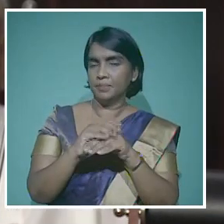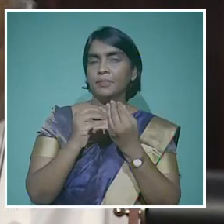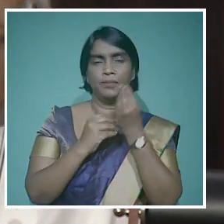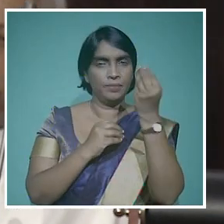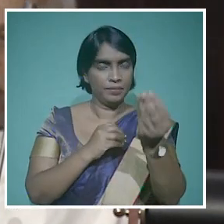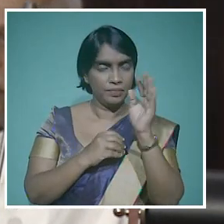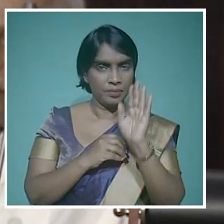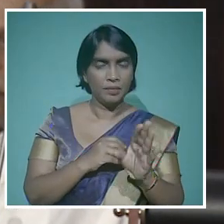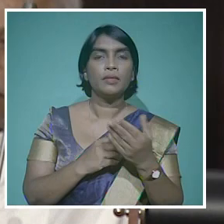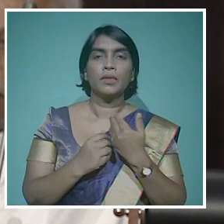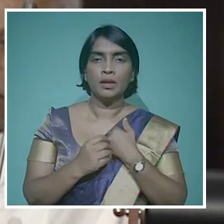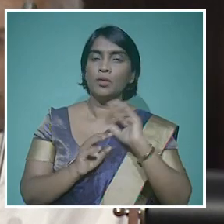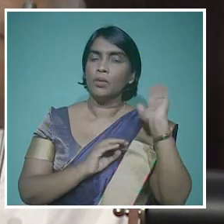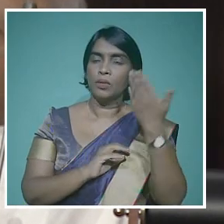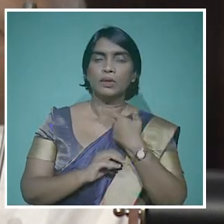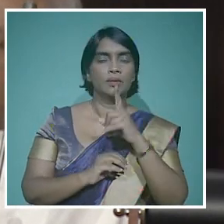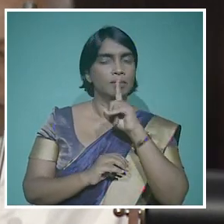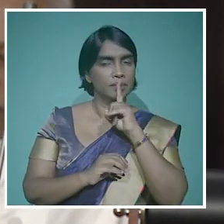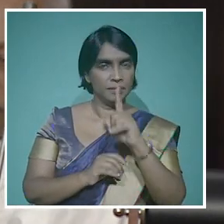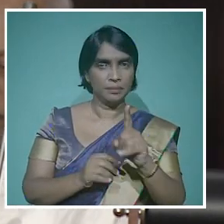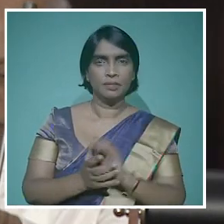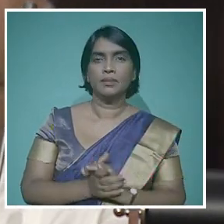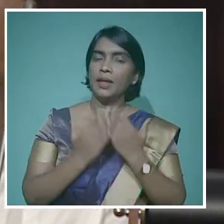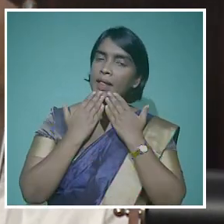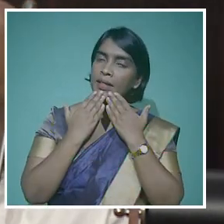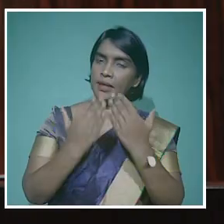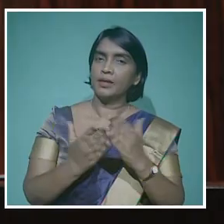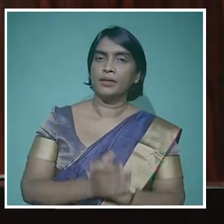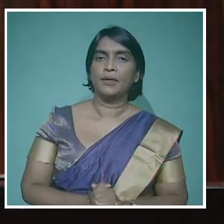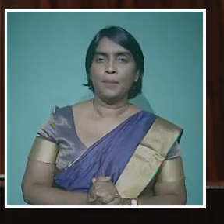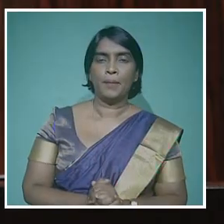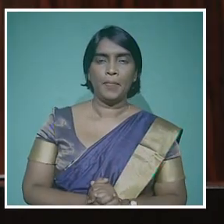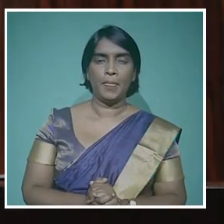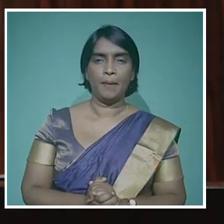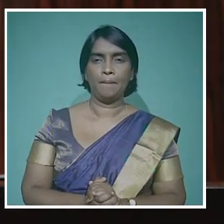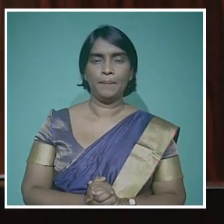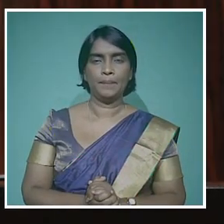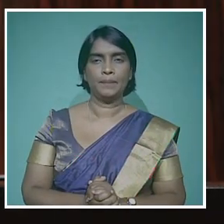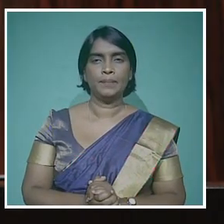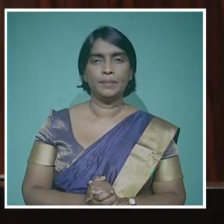ලබා දෙන ලෙස මම ඔබ සැමගින්ම ඉල්ලා සිටිනවා. ස්තුතියි.